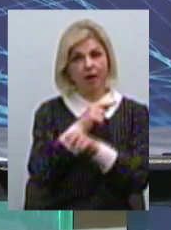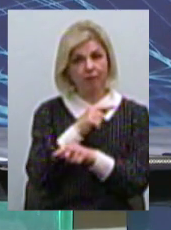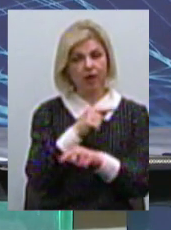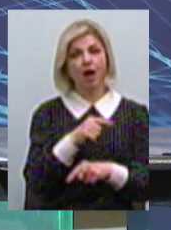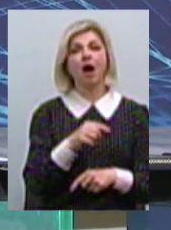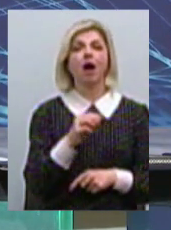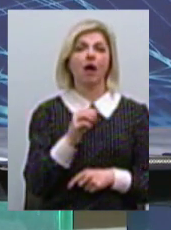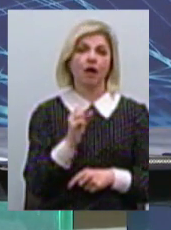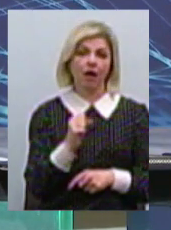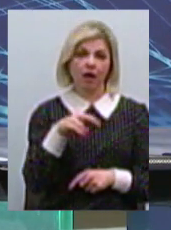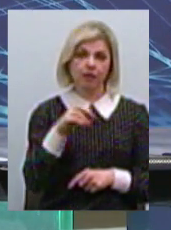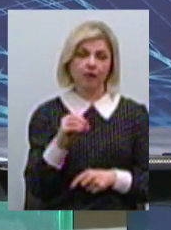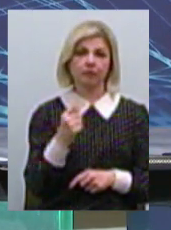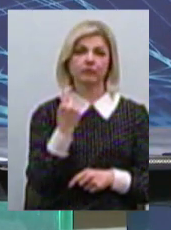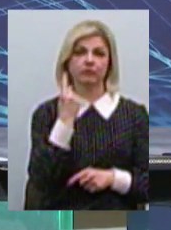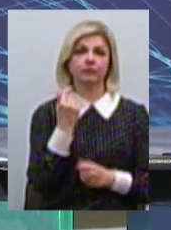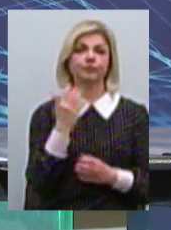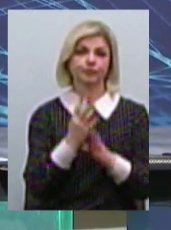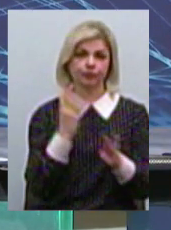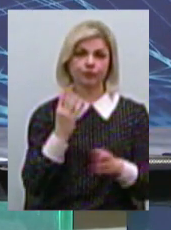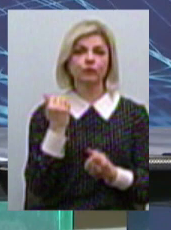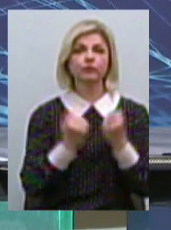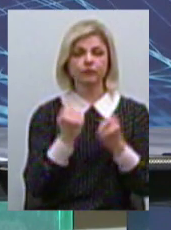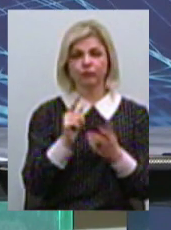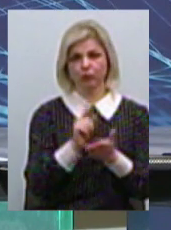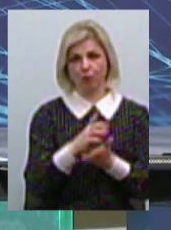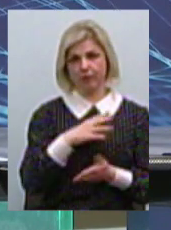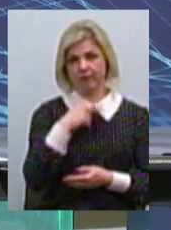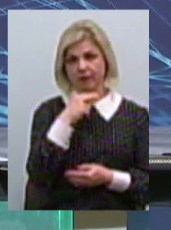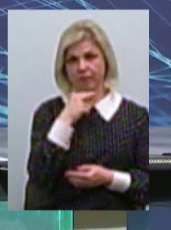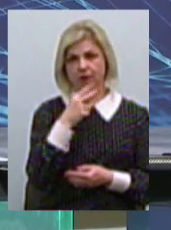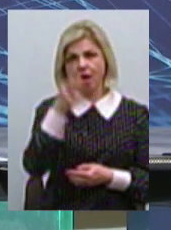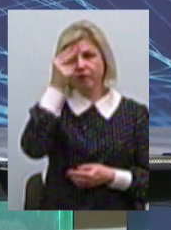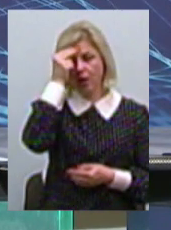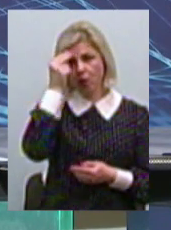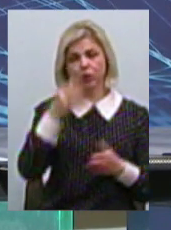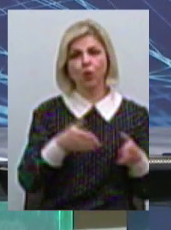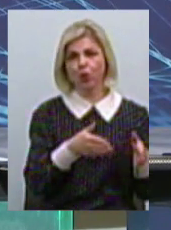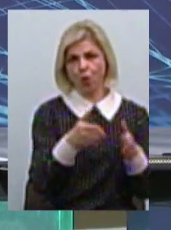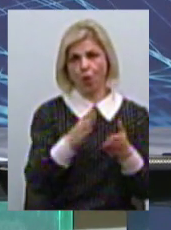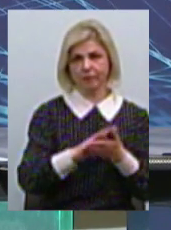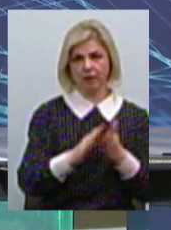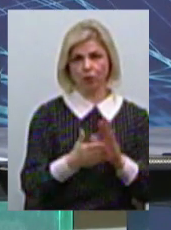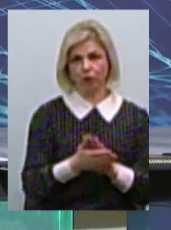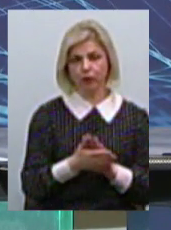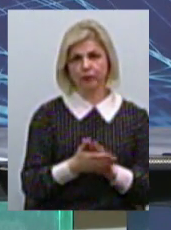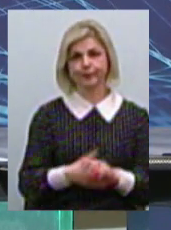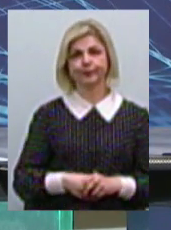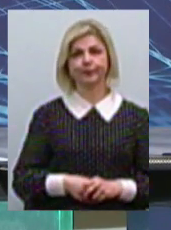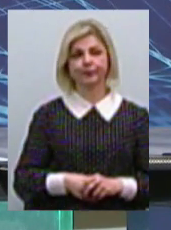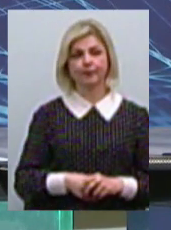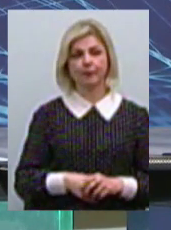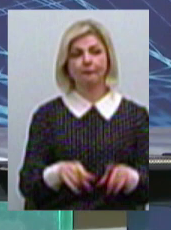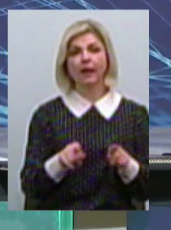установленому місці, але в першу чергу він повинен бути обачний і враховувати повністю дорожню обстановку. І тому